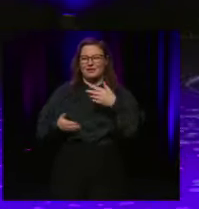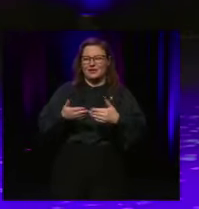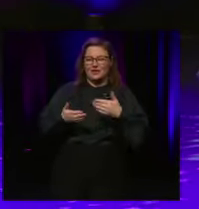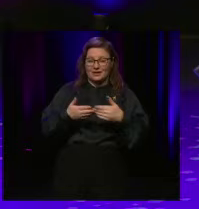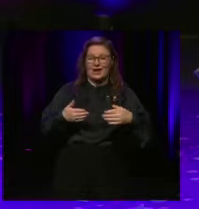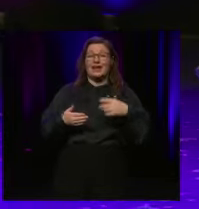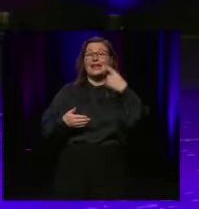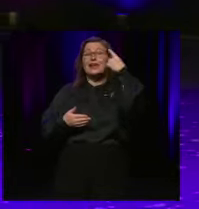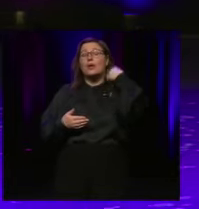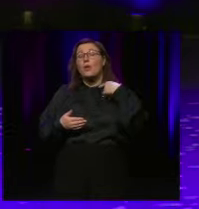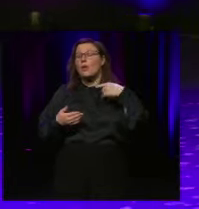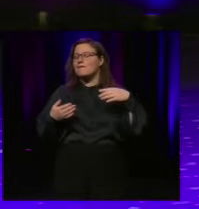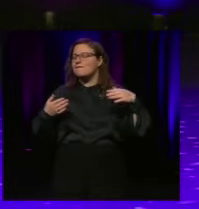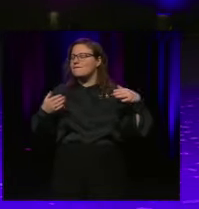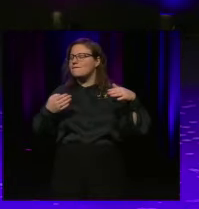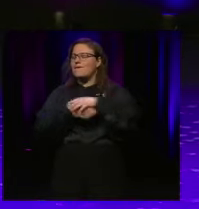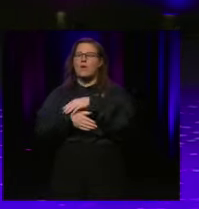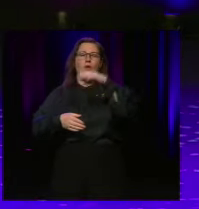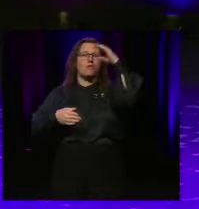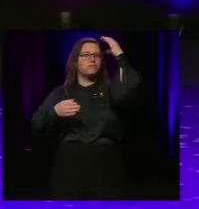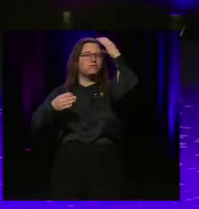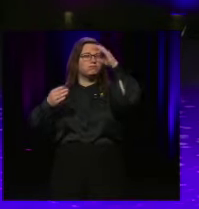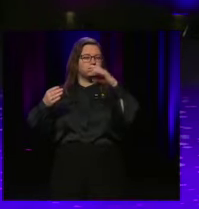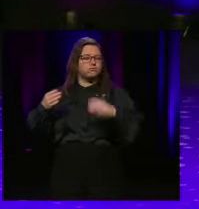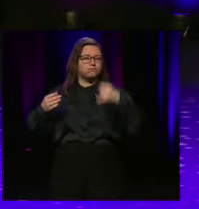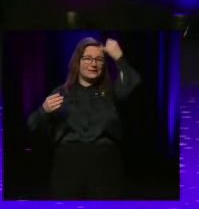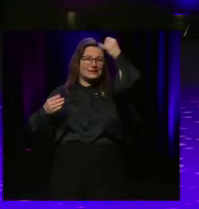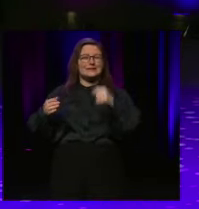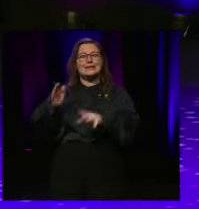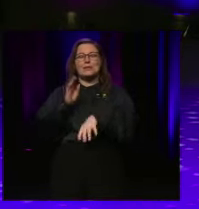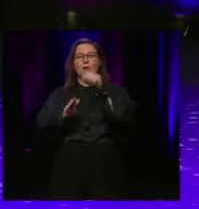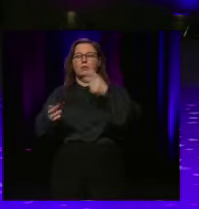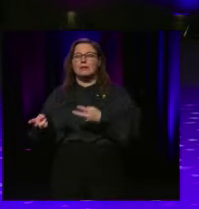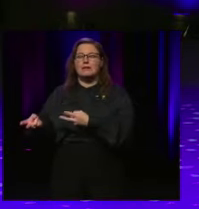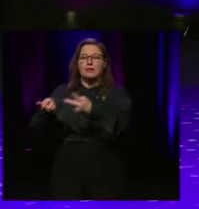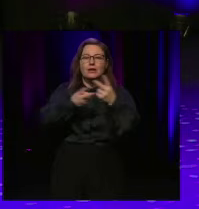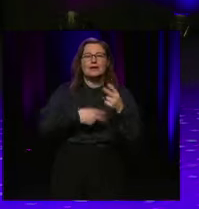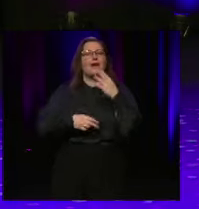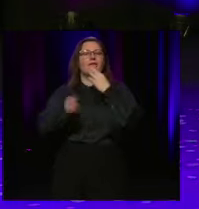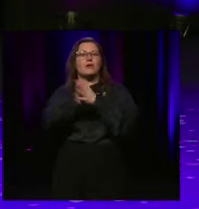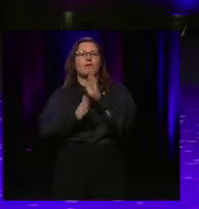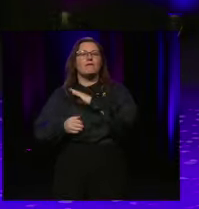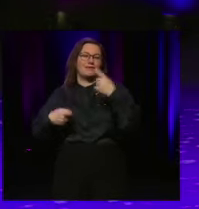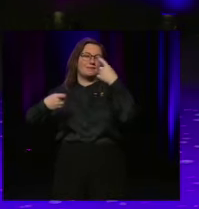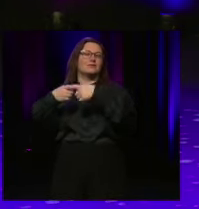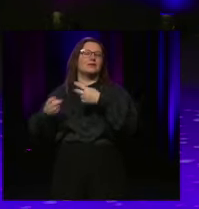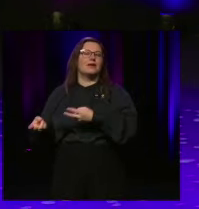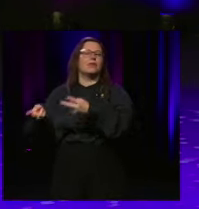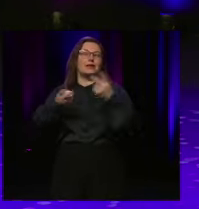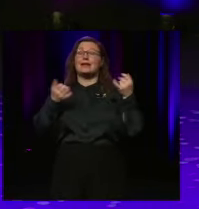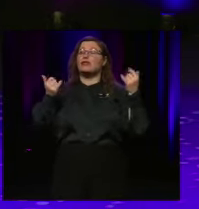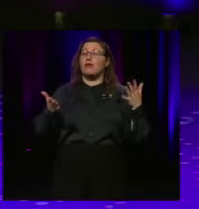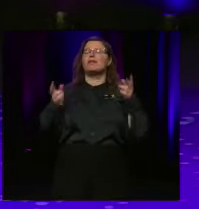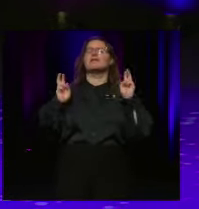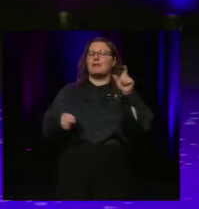hade en fullspäckad dag igår där vi pratade om demokrati och demokratins utmaningar. Och idag fortsätter vi på samma